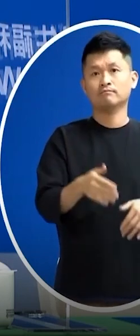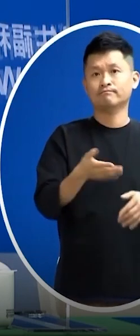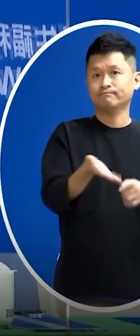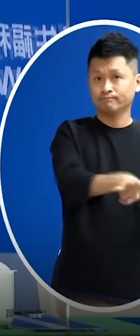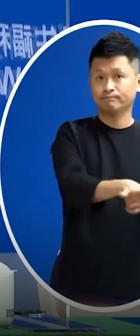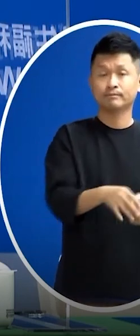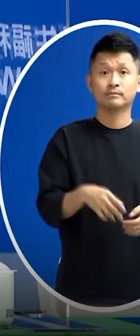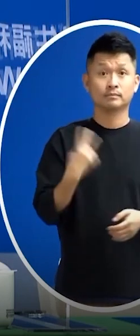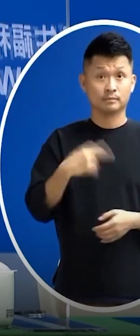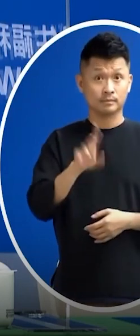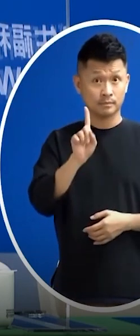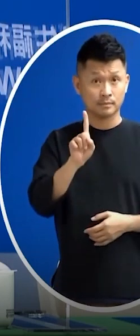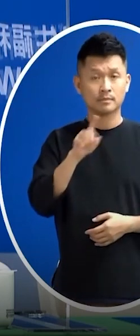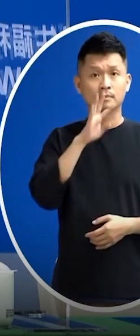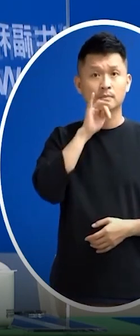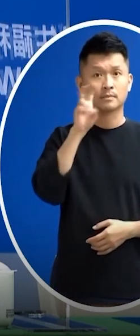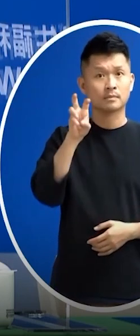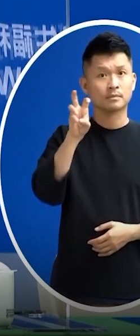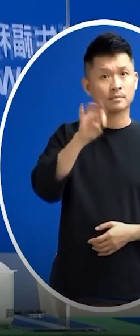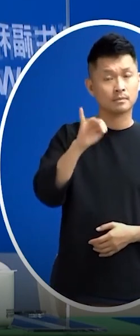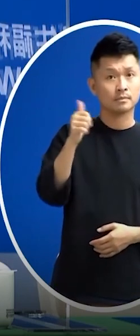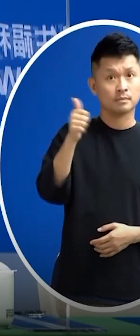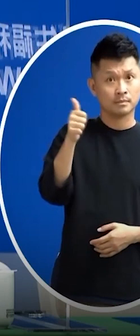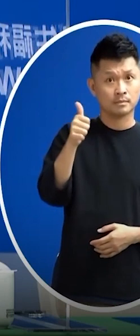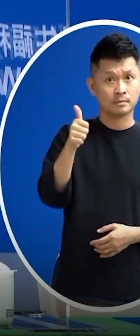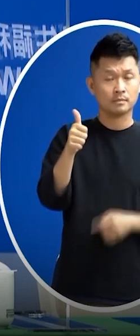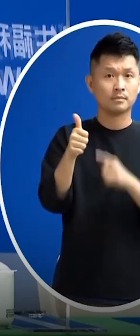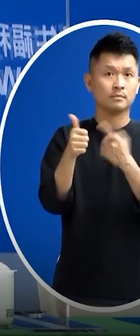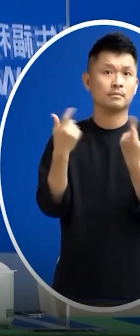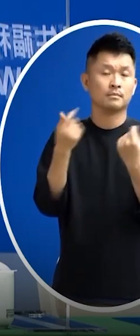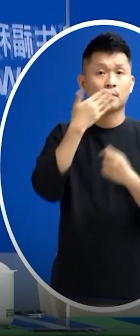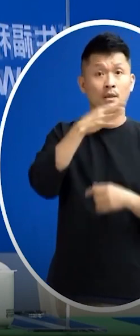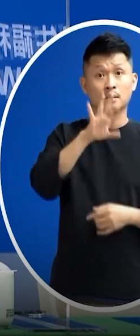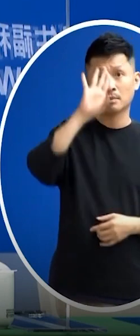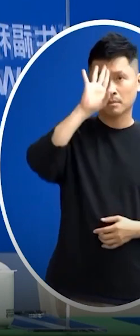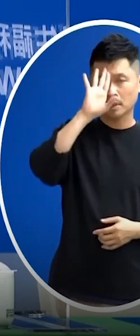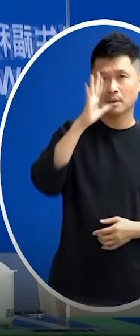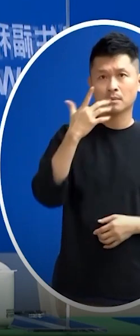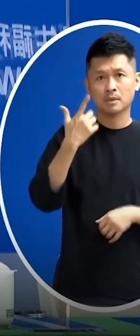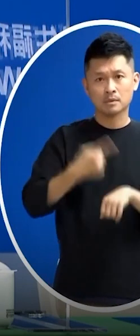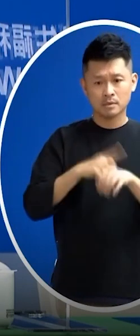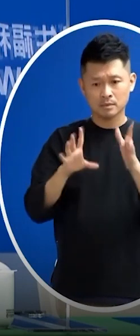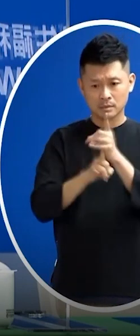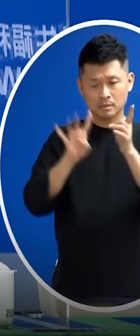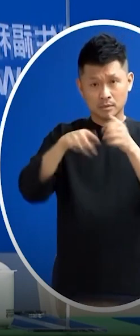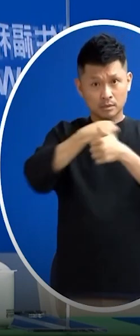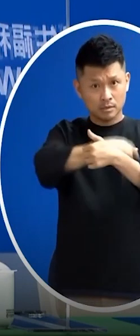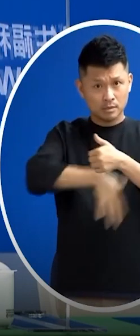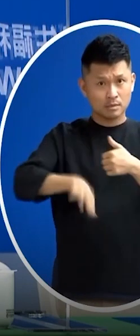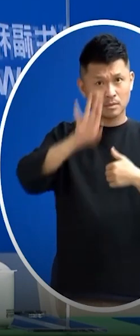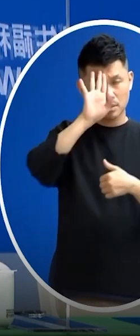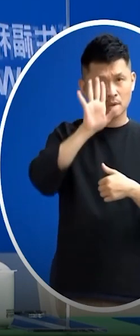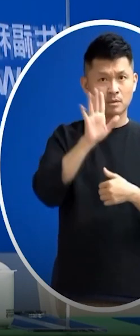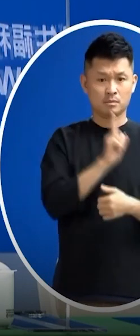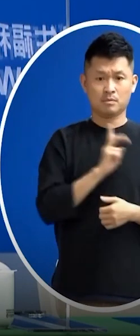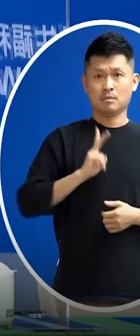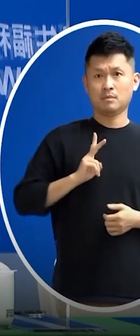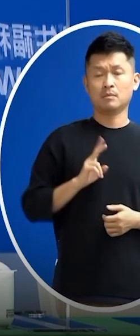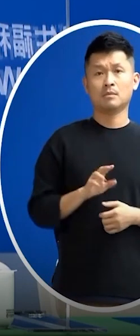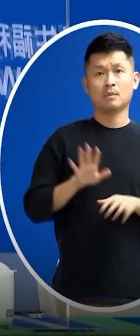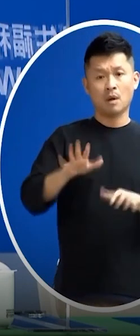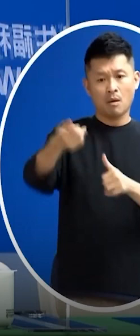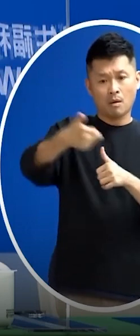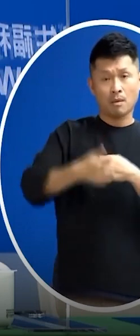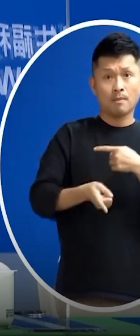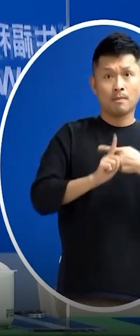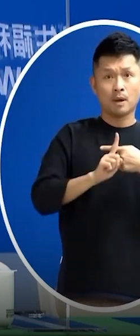一位是这个30多岁的男性，本身也是有糖尿病跟慢性的神经系统的疾病，那这次染疫之后